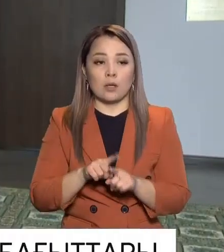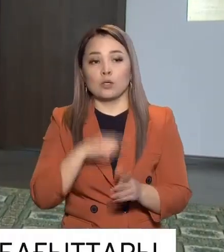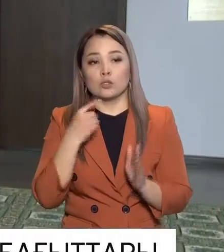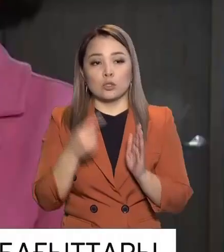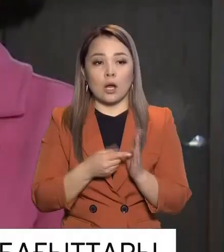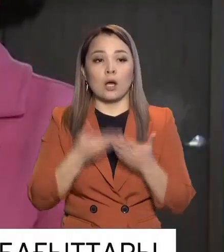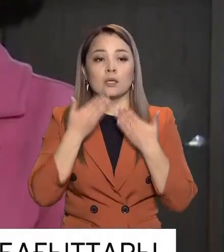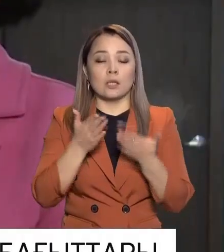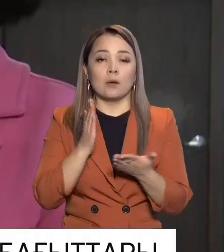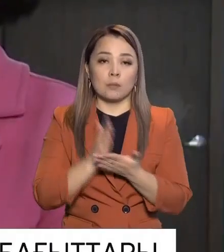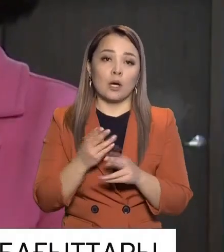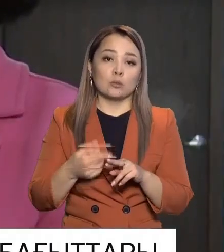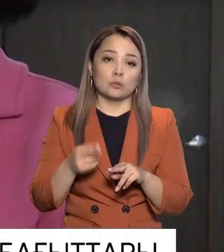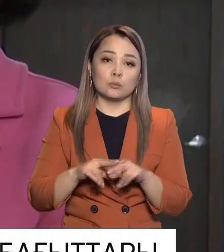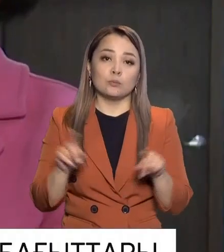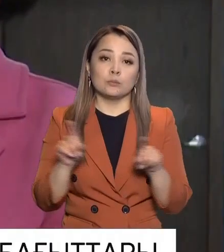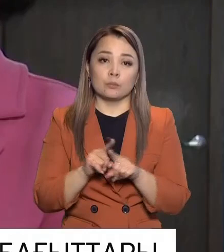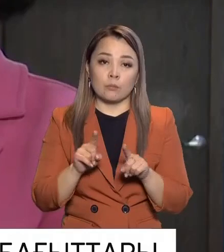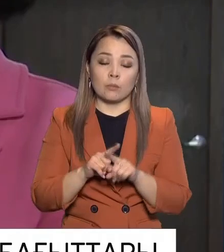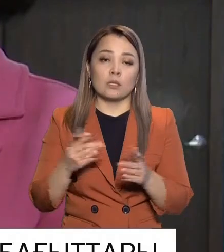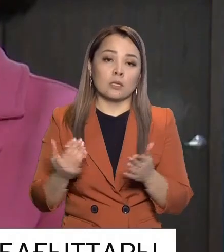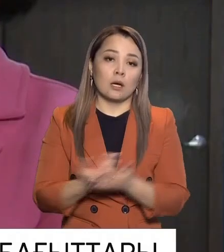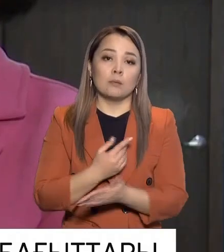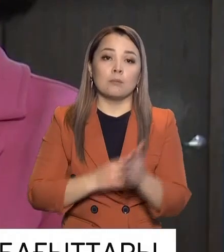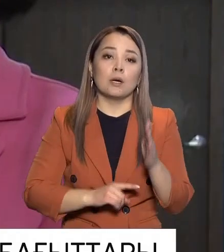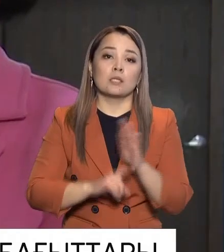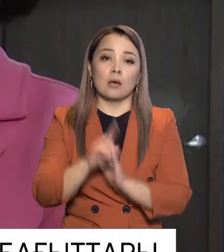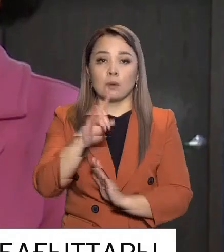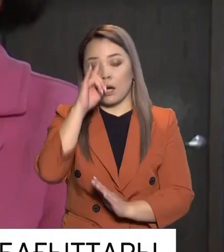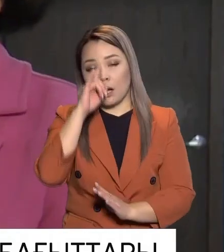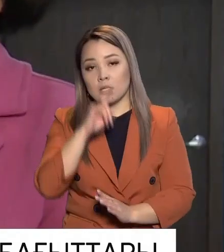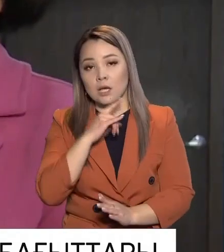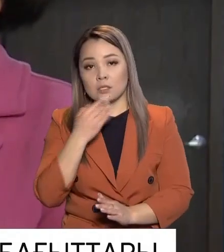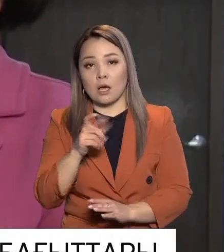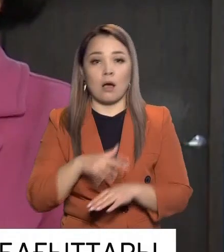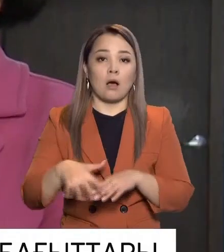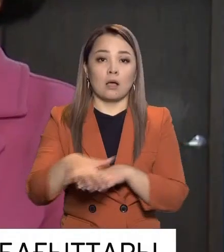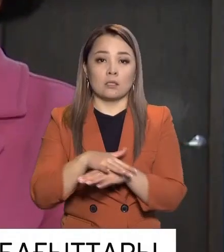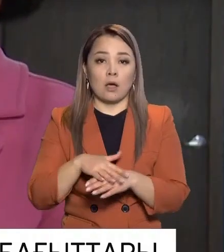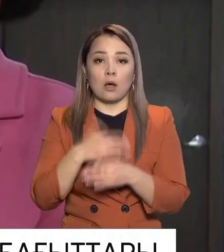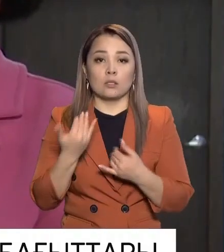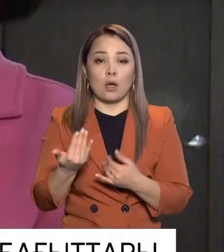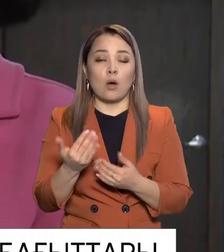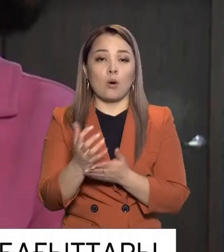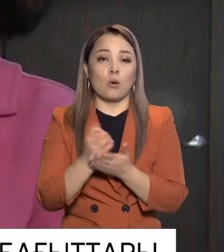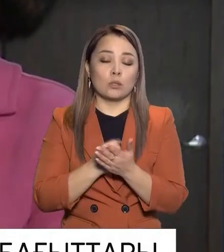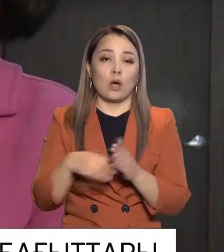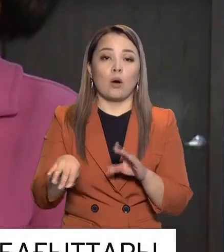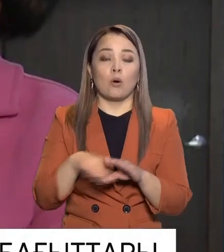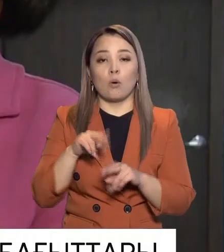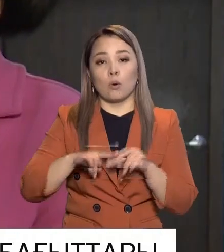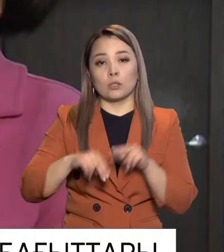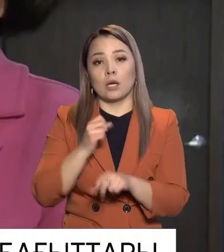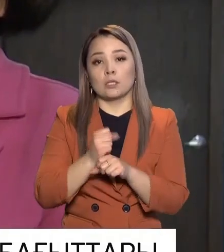қойылған болатын. Солардың ішінде жаңағыдай жаңа бастама ретінде Қазақстан халқына деген қордың құрылуы да